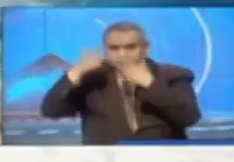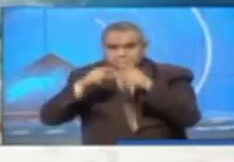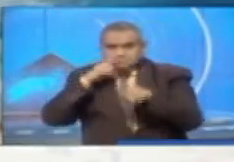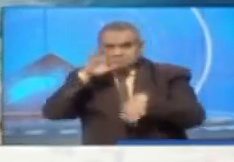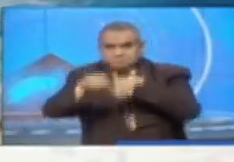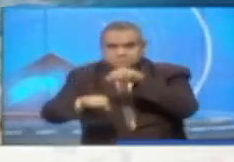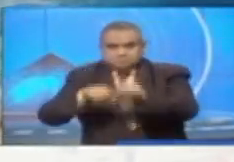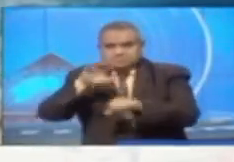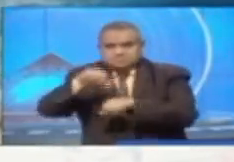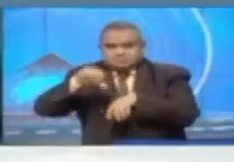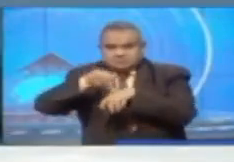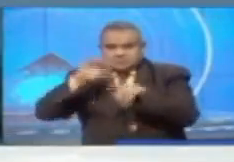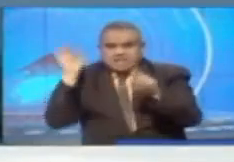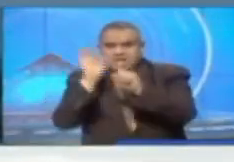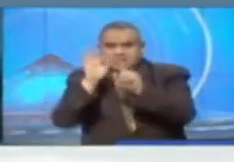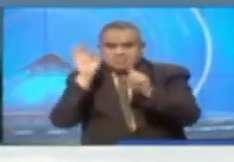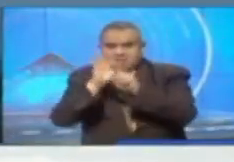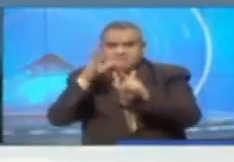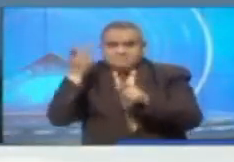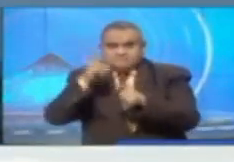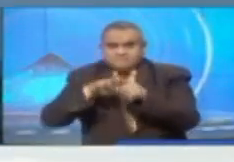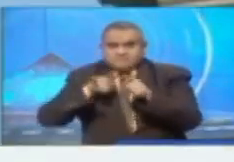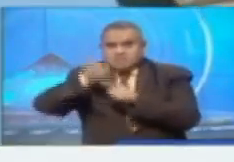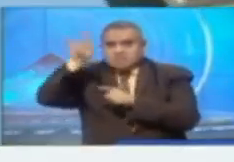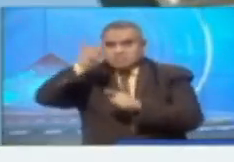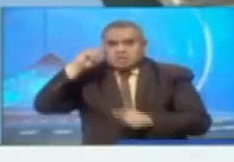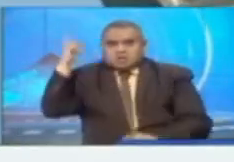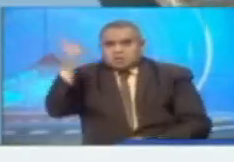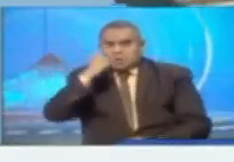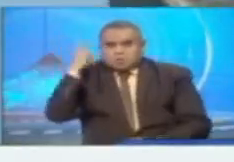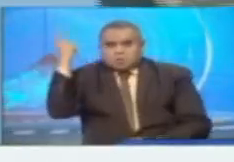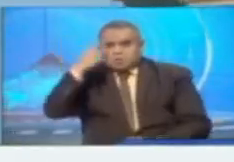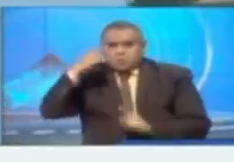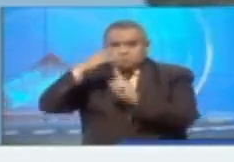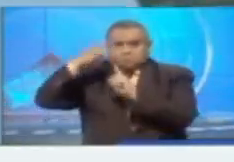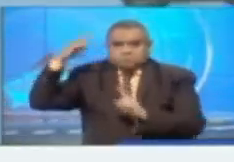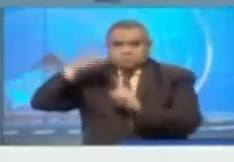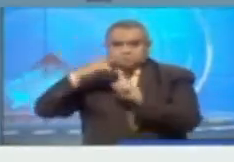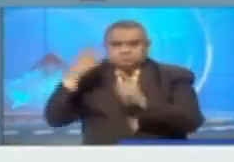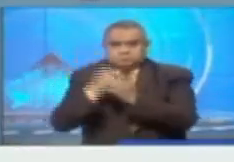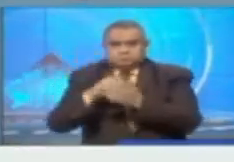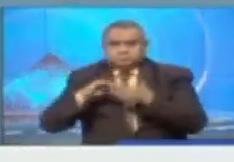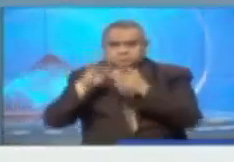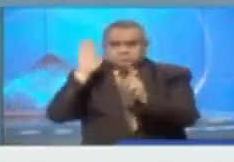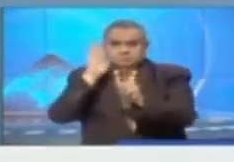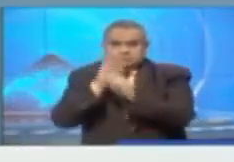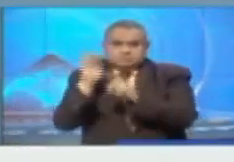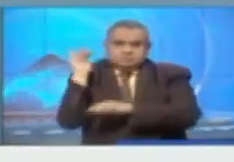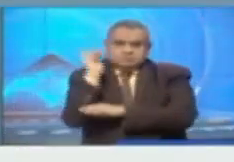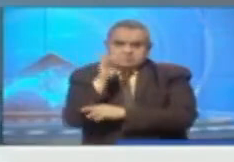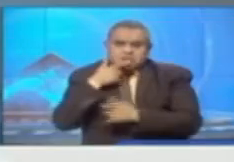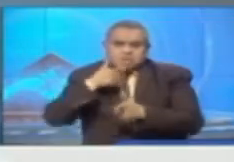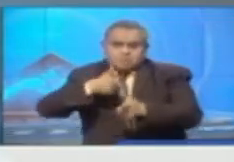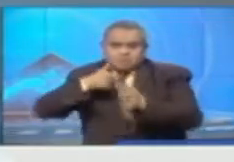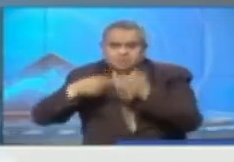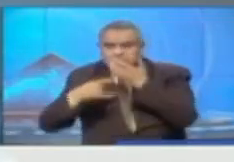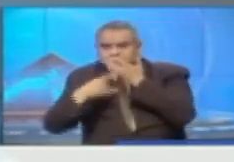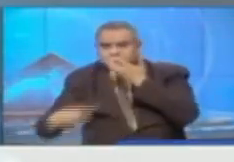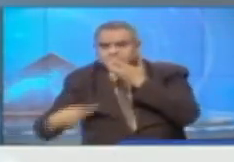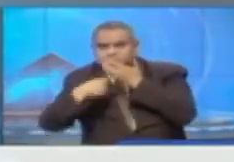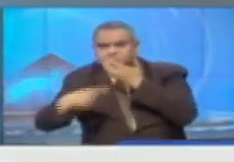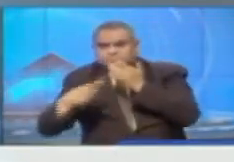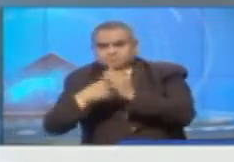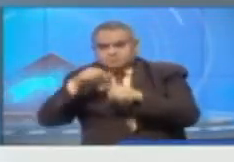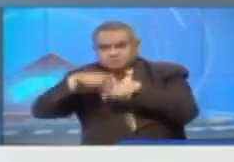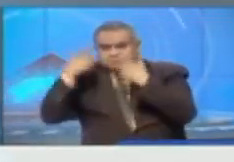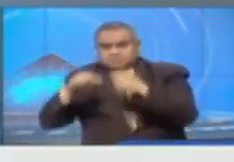الأهداف الحيوية، وقيام طائرات الهليكوبتر الهجومي بتقديم الدعم النيراني المكثف لتأمين ممر